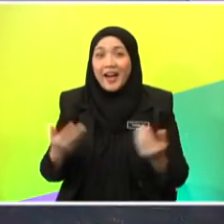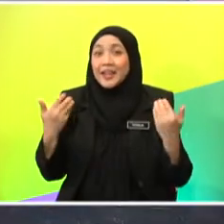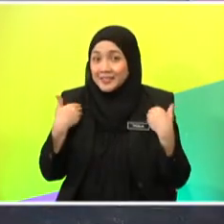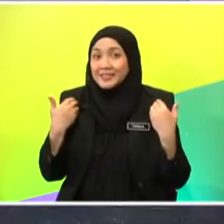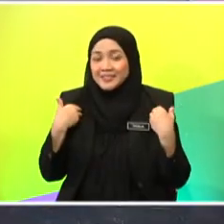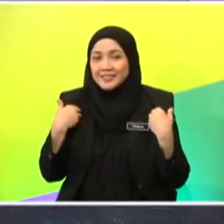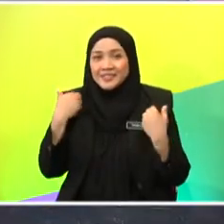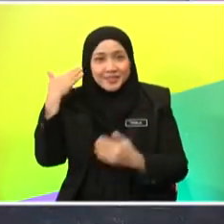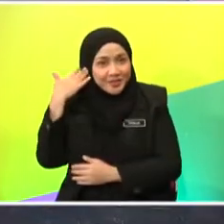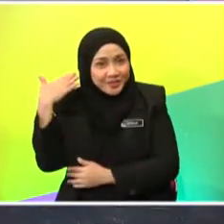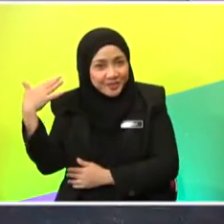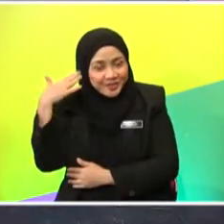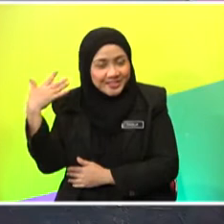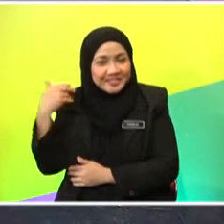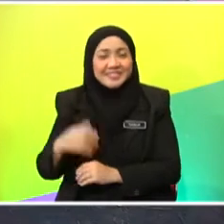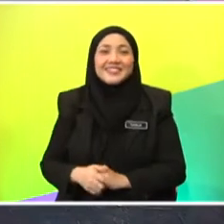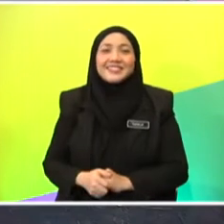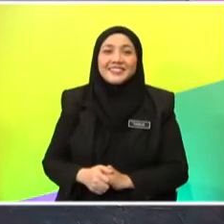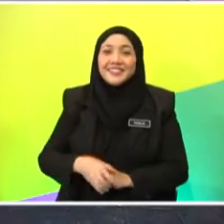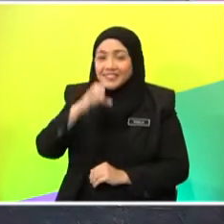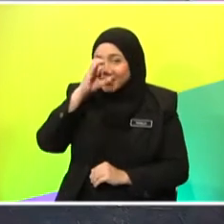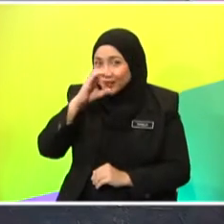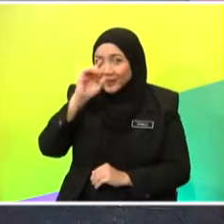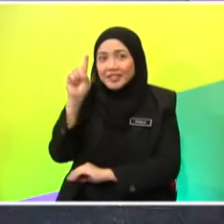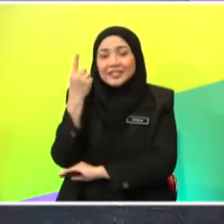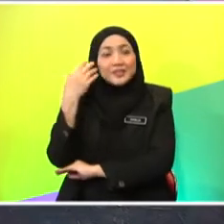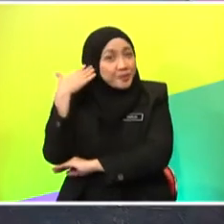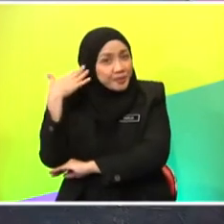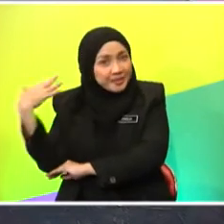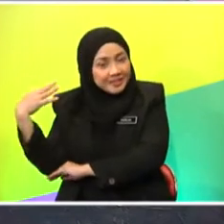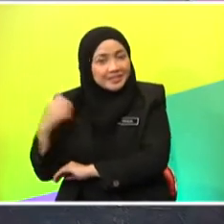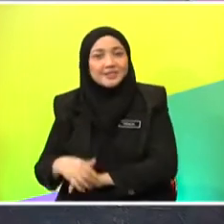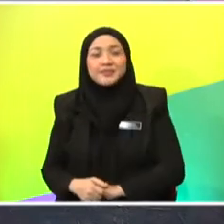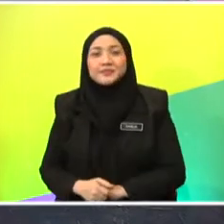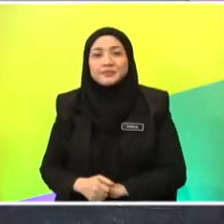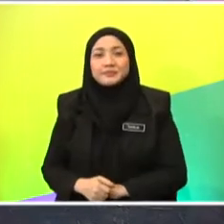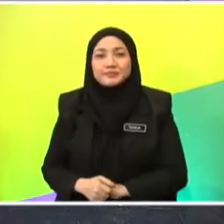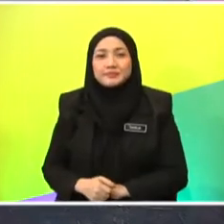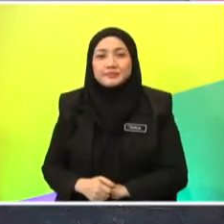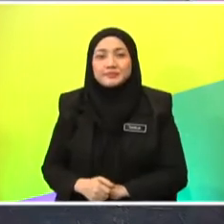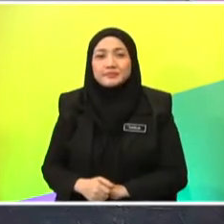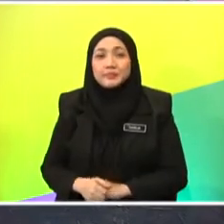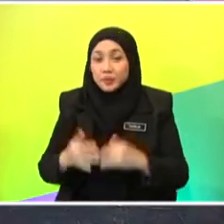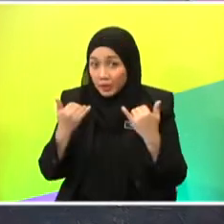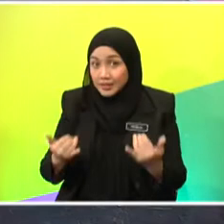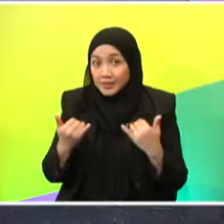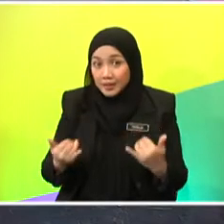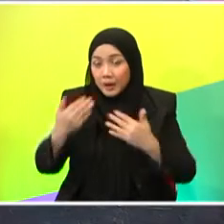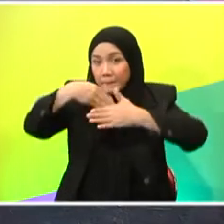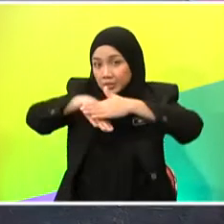Hah bunyi decik yukngaji astromech ok-jek gue sekarang saya kena masukkan ke dalam bekas